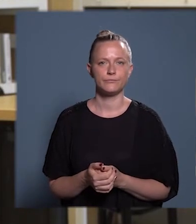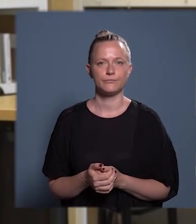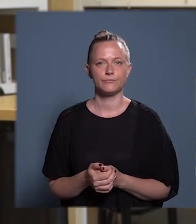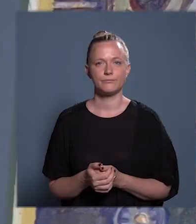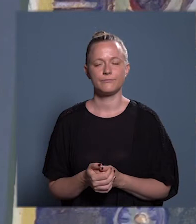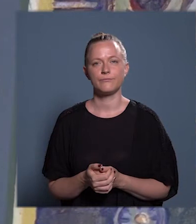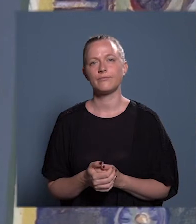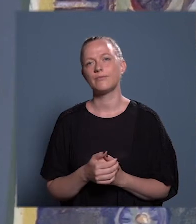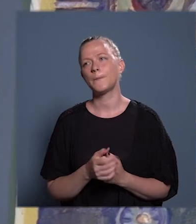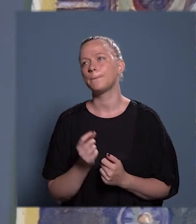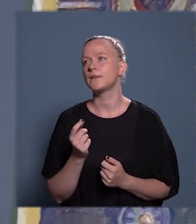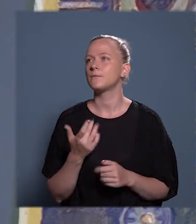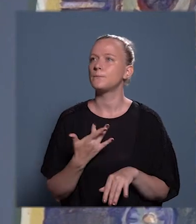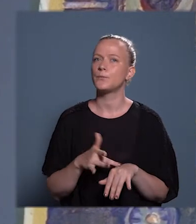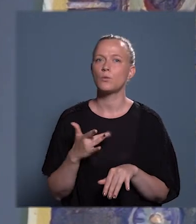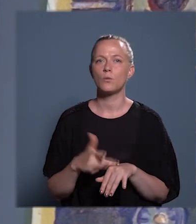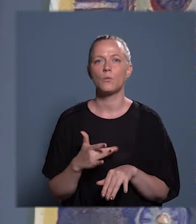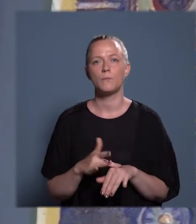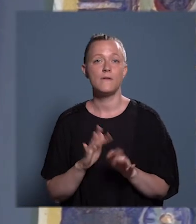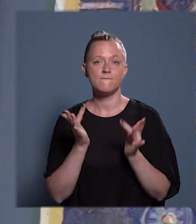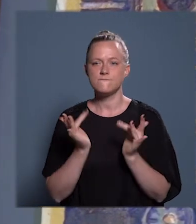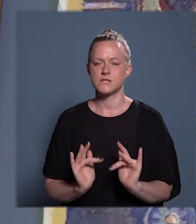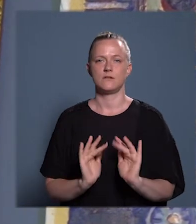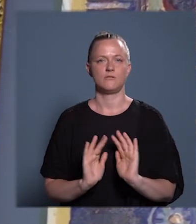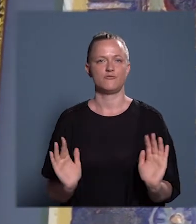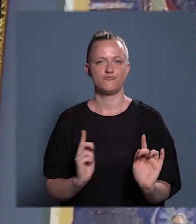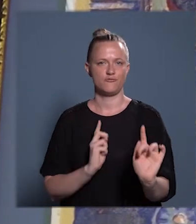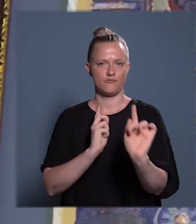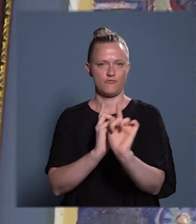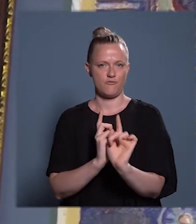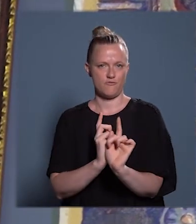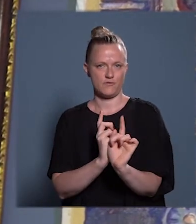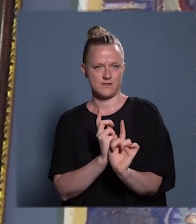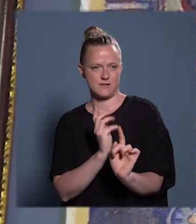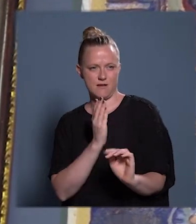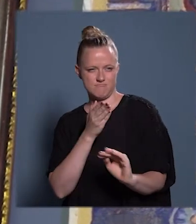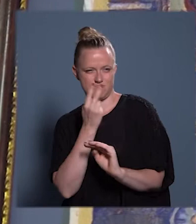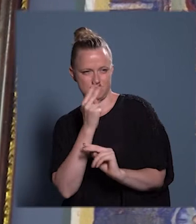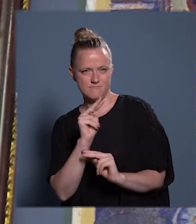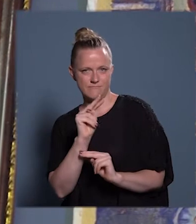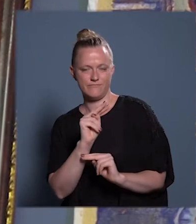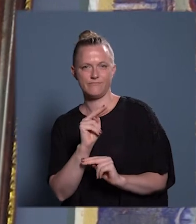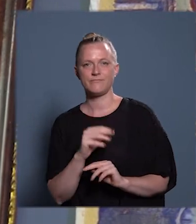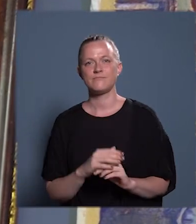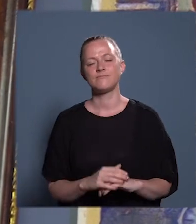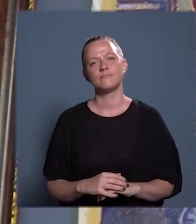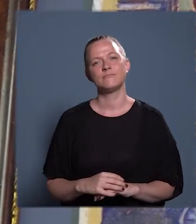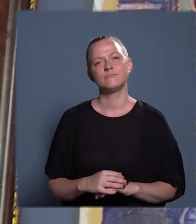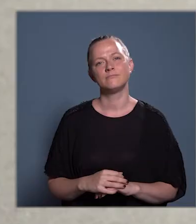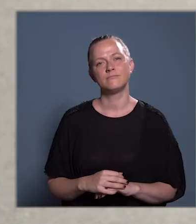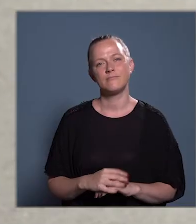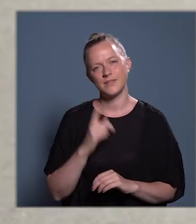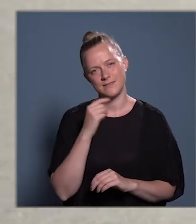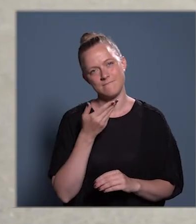eléggé, egy kicsit próbáltam frissen hozzá nyúlni a